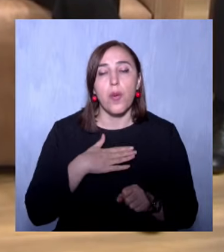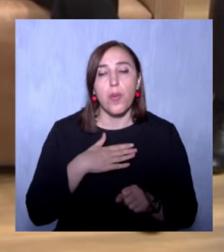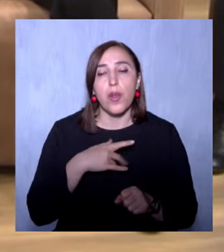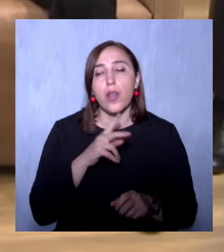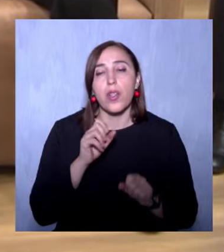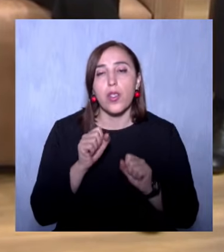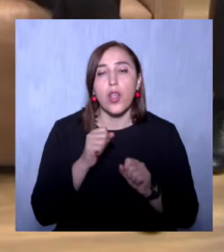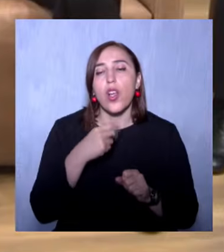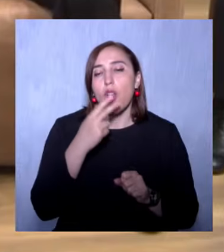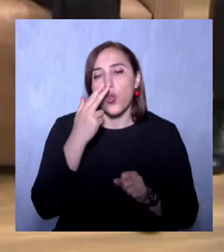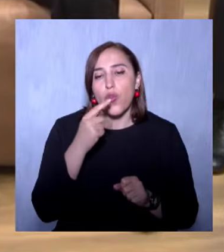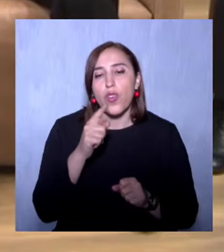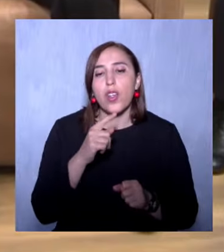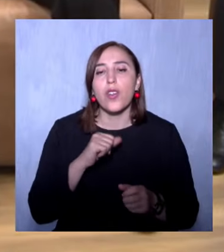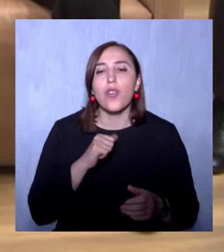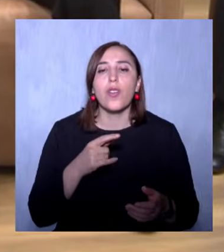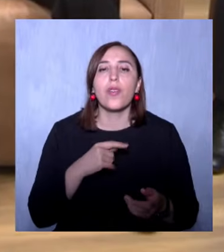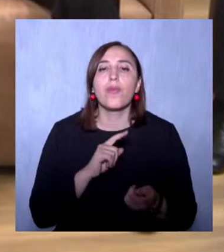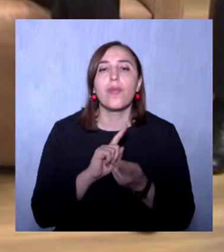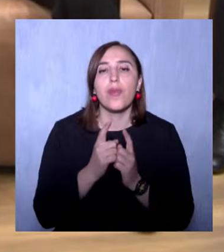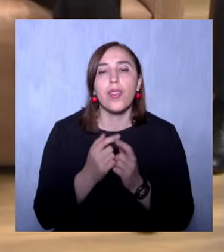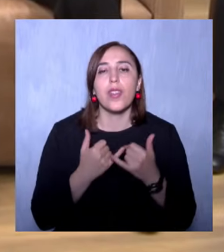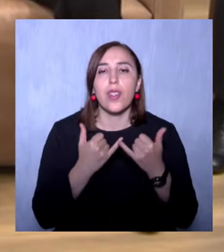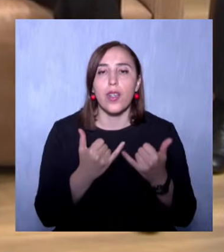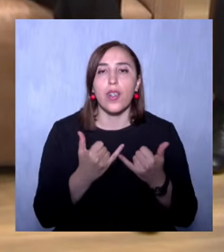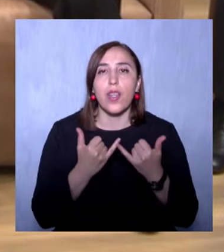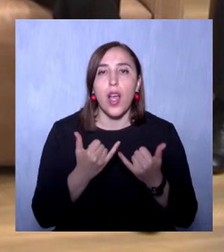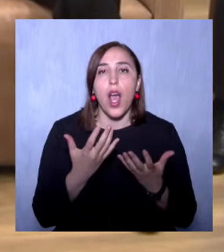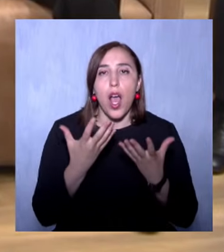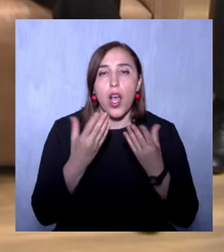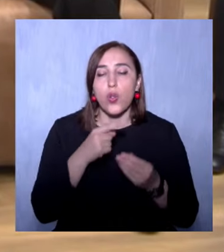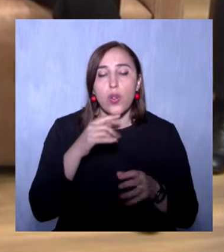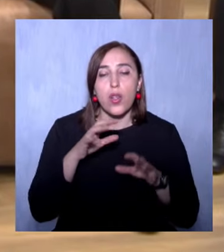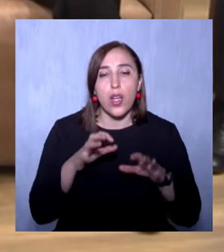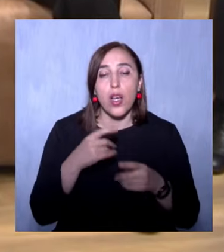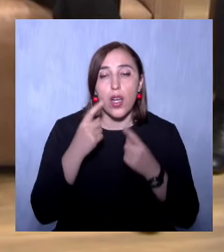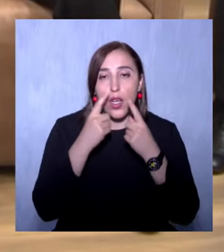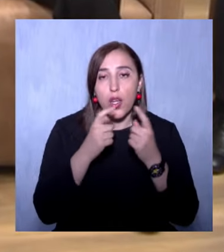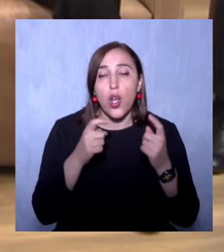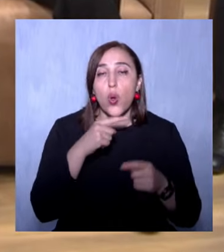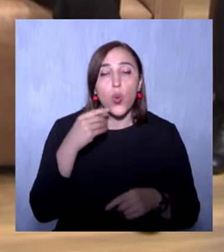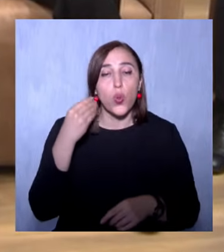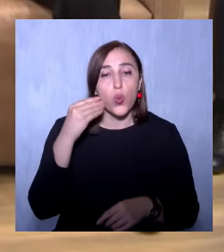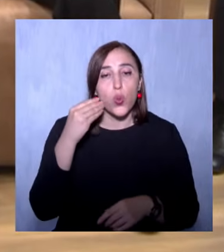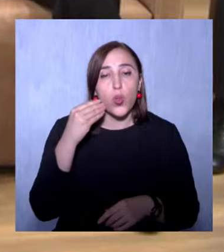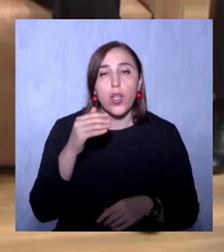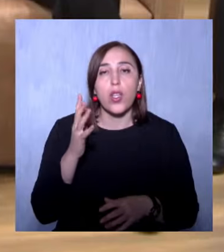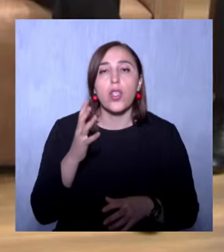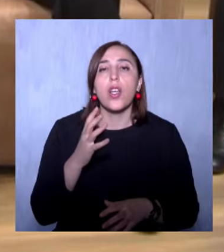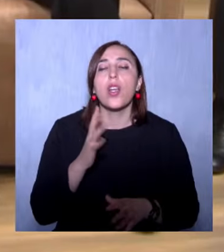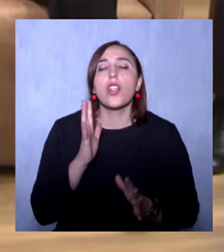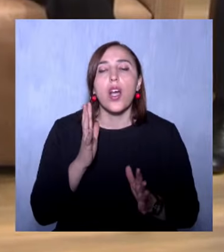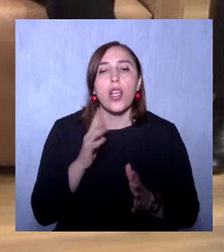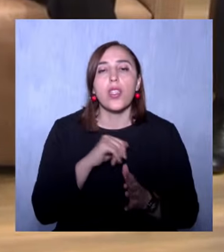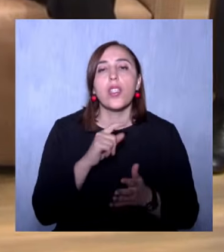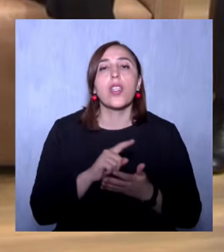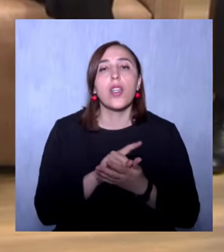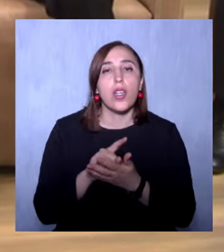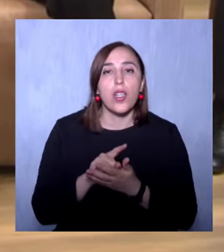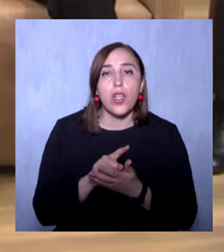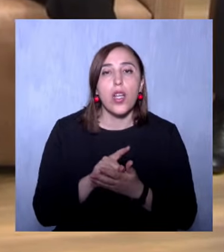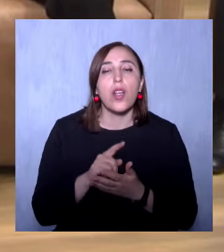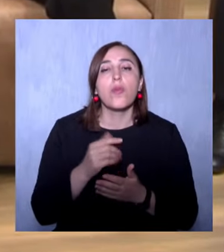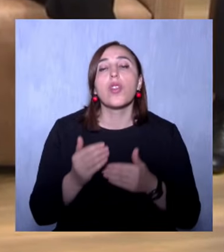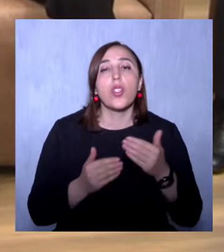սովորել են գտնել փոխզիջումային տարբերակներ։ Վլադիմիր Պուտինն այսօր ասել է նաև, որ ռուս-թուրքական բազմաբովանդակ հարաբերություններն ակտիվ զարգանում